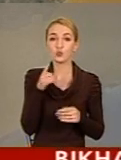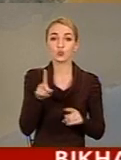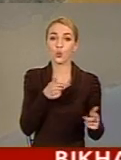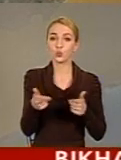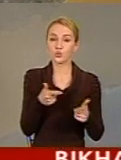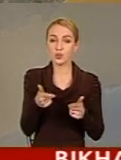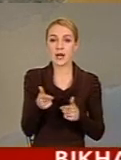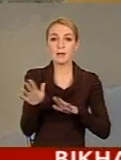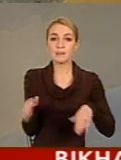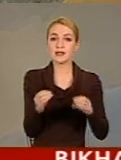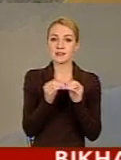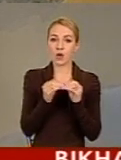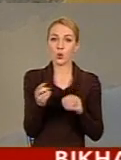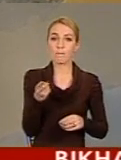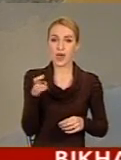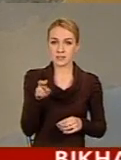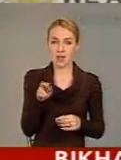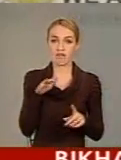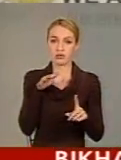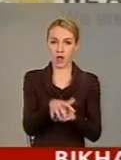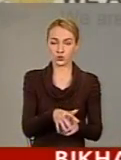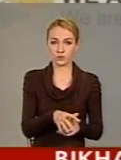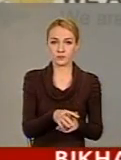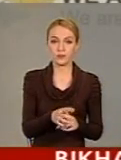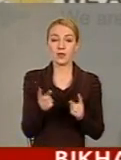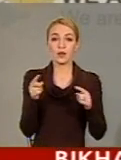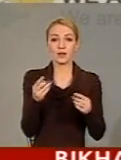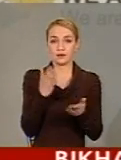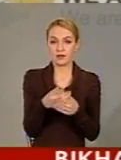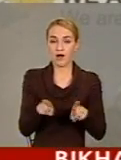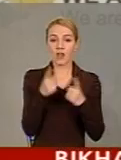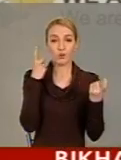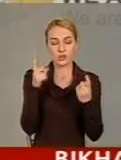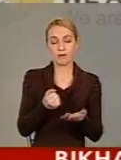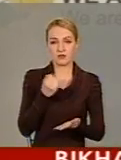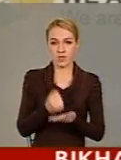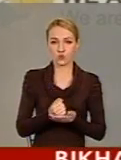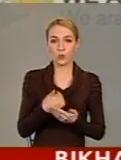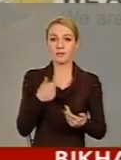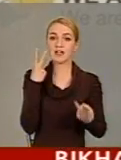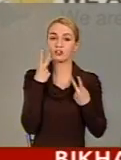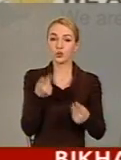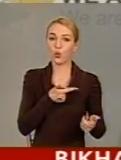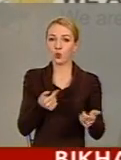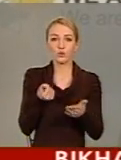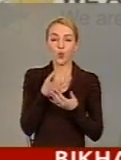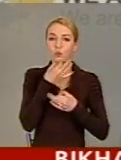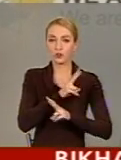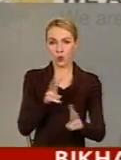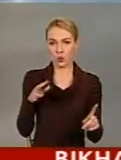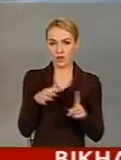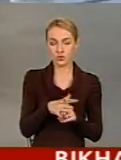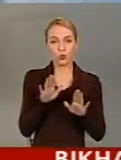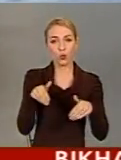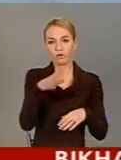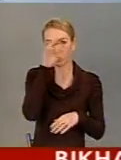готуються після 10 березня у наступ те що шириться така інформація підтверджую ми завжди готові до будь-якого наступу хоть вночі хоть в